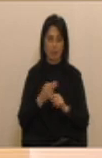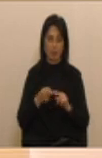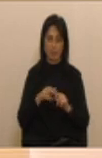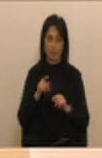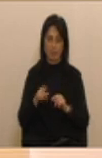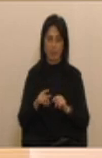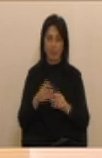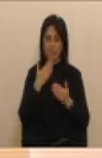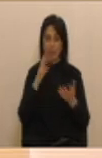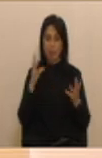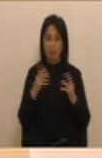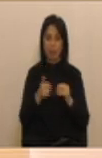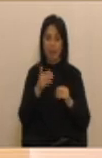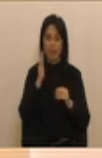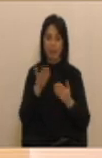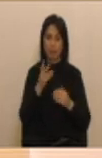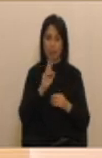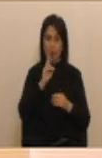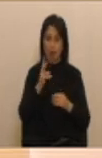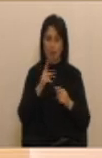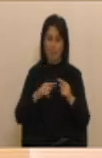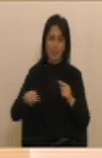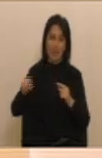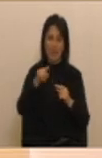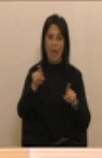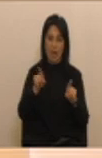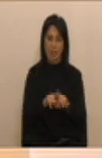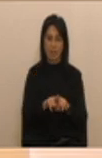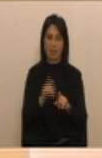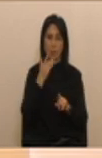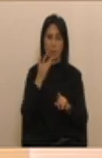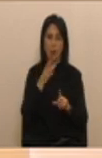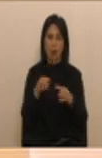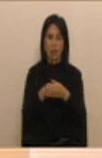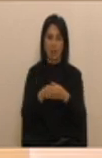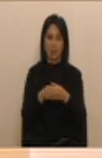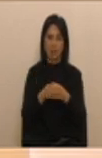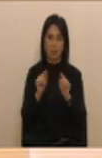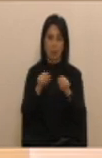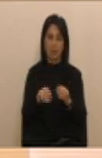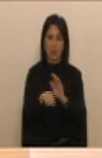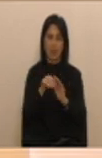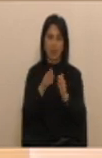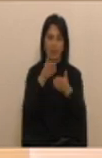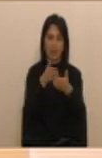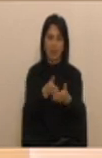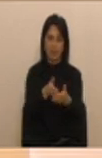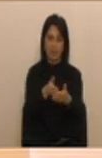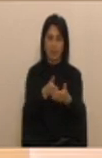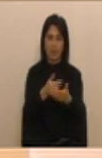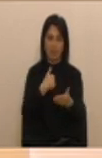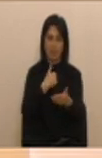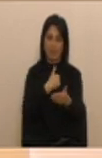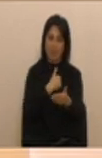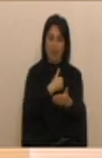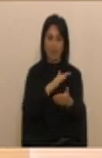და საბოლოო ჯამში კარგი იქნებოდა თუ ორი წლის თავზე ჩვენ ასეთი პოლიტიკური სპექტრით მივიდოდით არჩევნებამდე, იმიტომ რომ ჩვენ გვინდა თუ